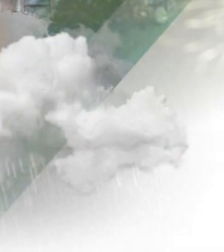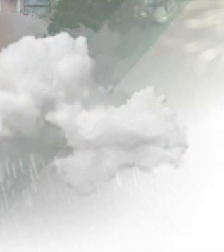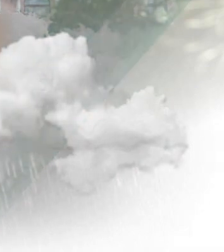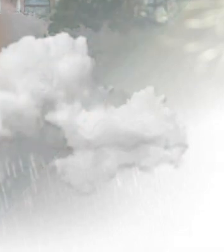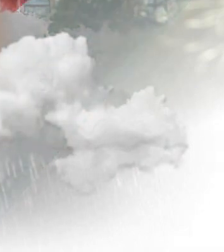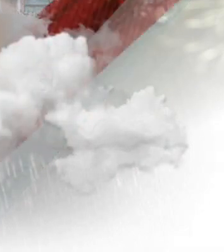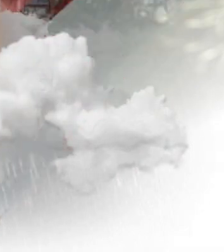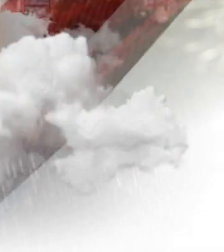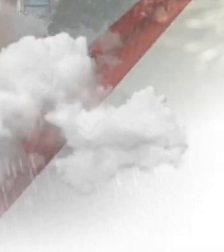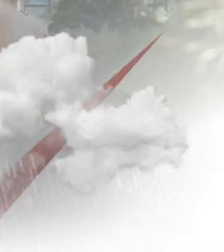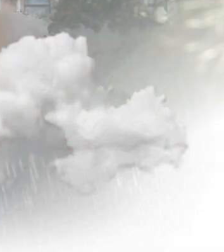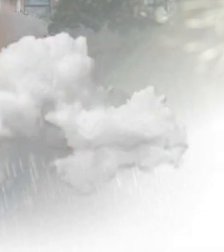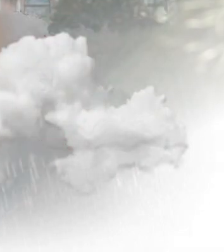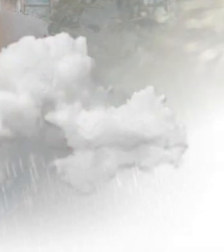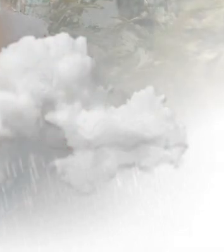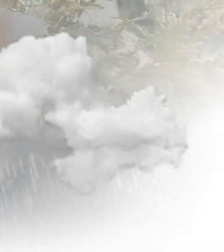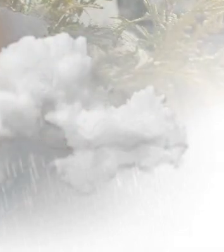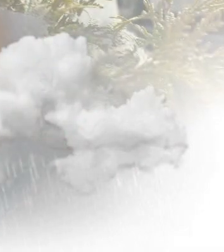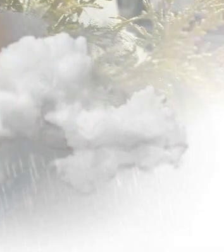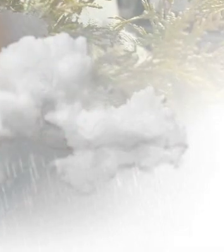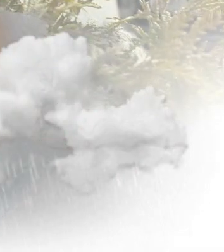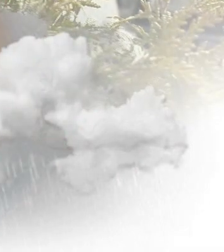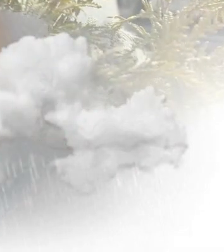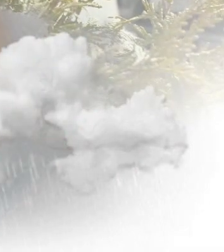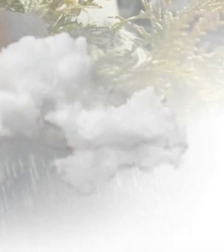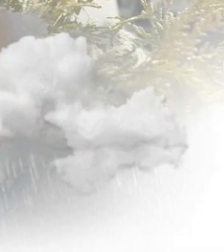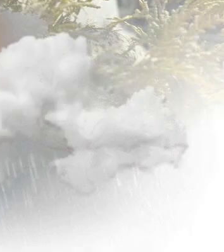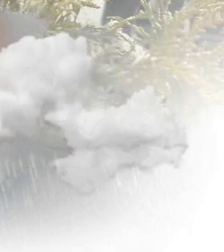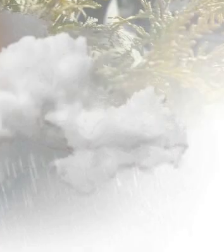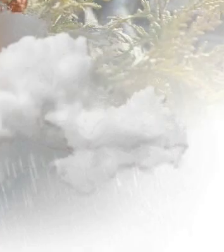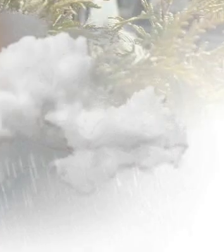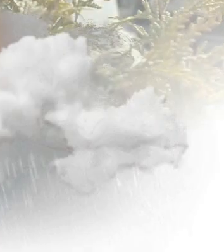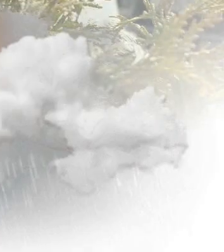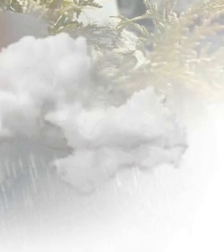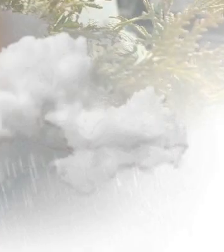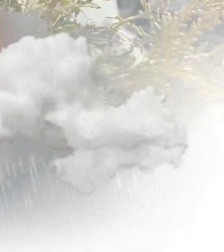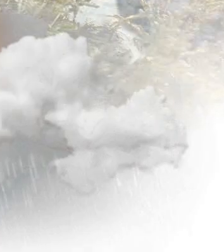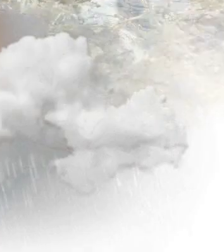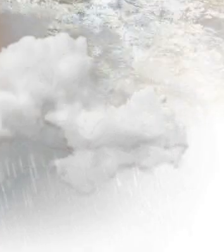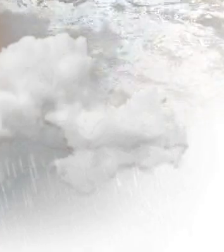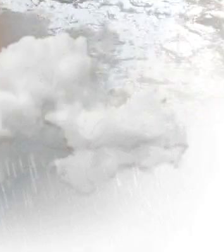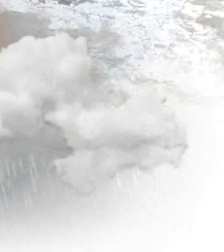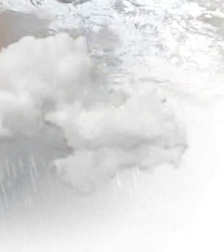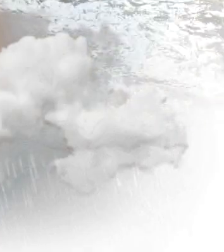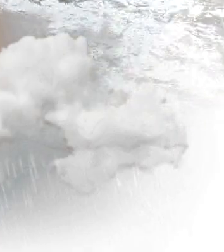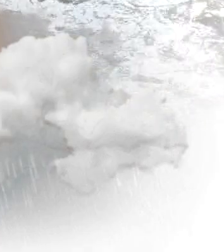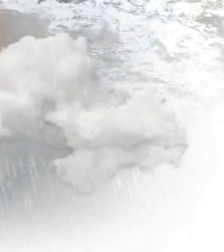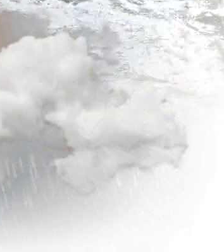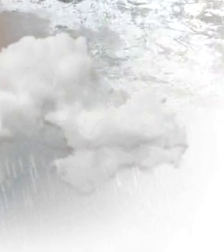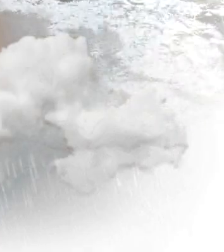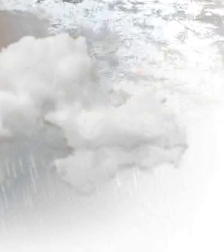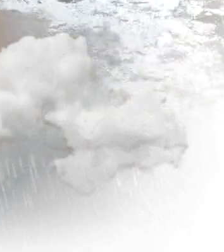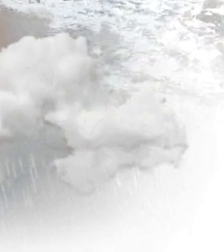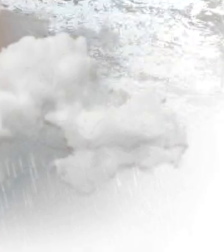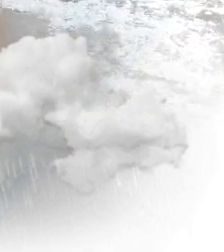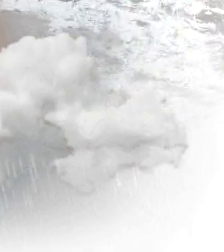каля 22 градусаў цяпла раніцай, да 25 паветра прагрэецца днём і да 23 вышэй за нуль